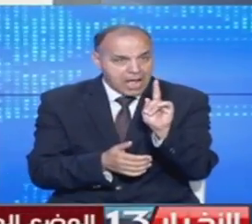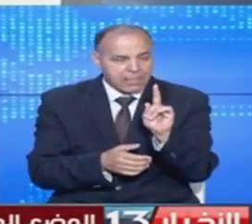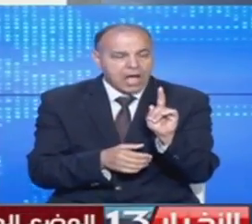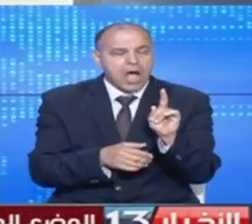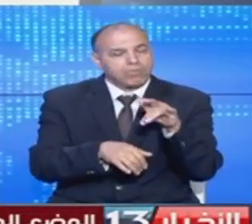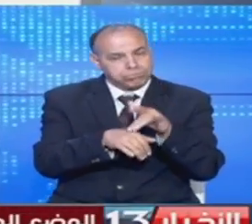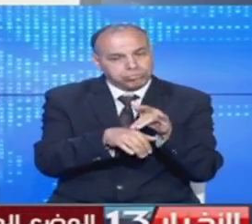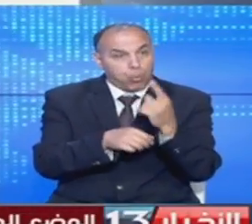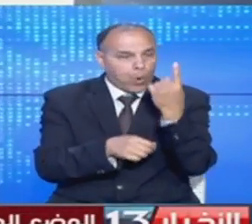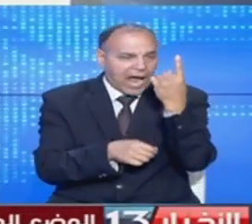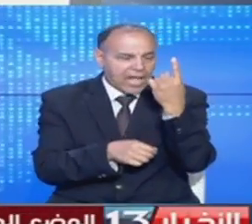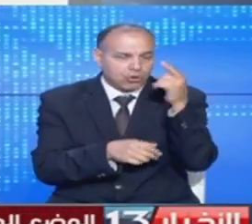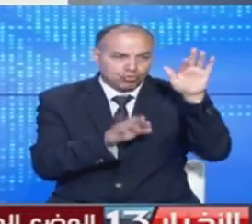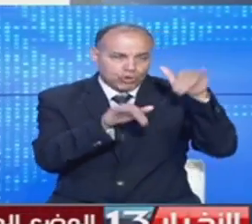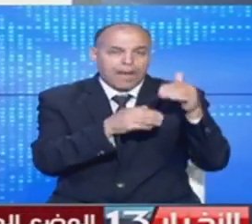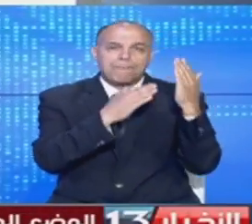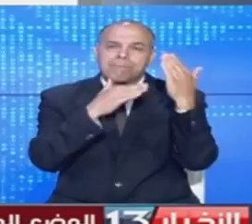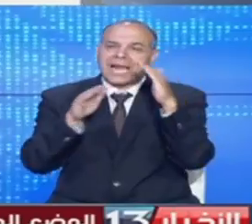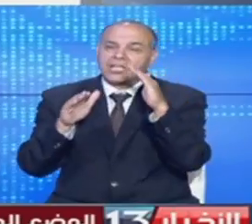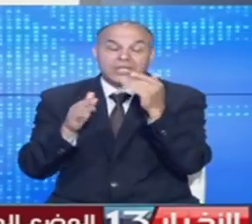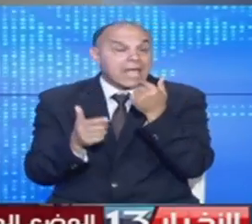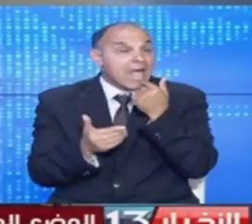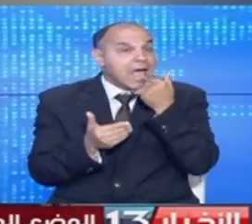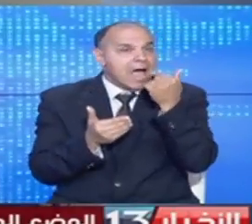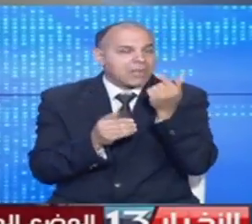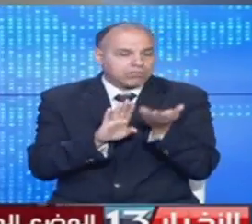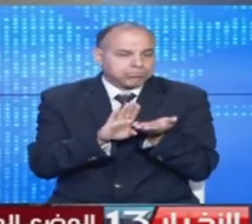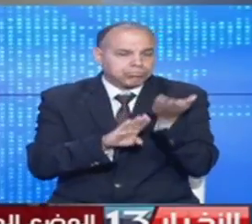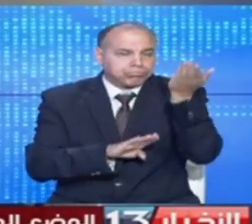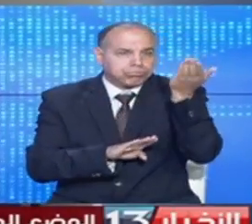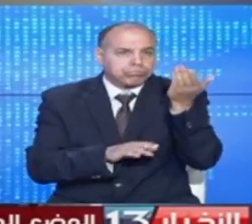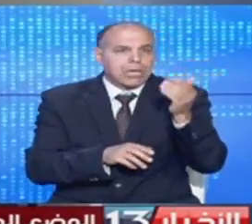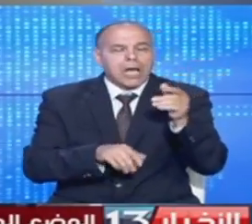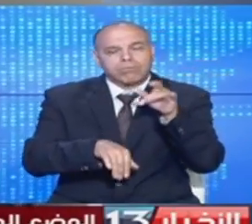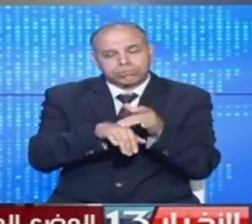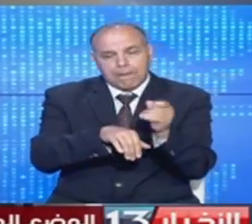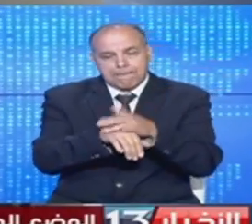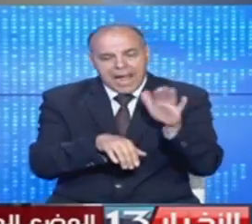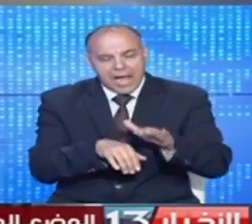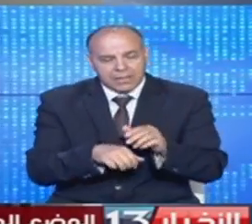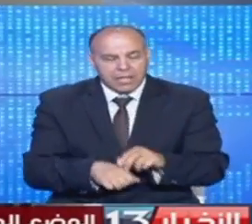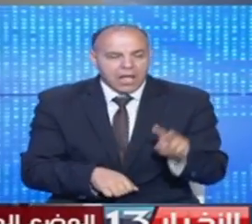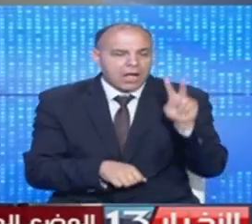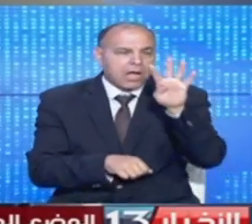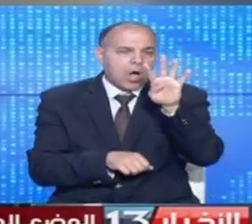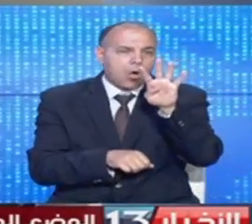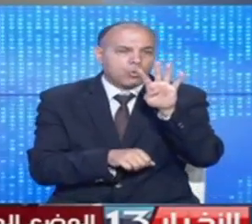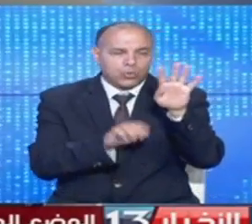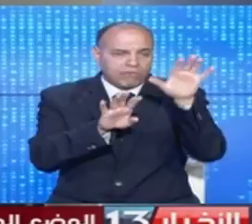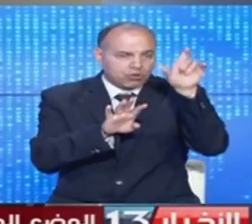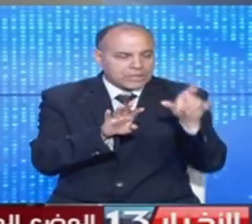حالة إصابة وحيدة من الخارج، وبذلك يرتفع عدد حالة الوفاة إلى 49